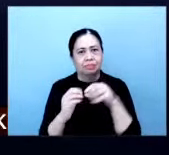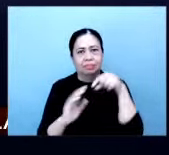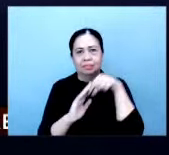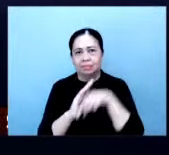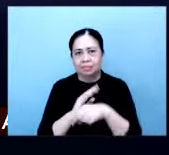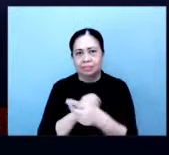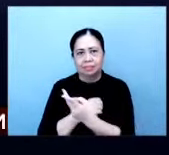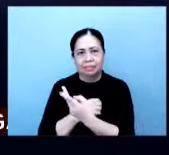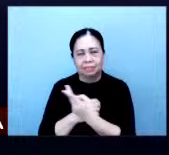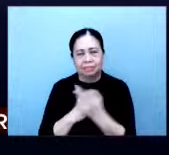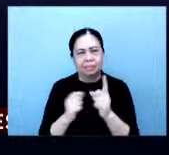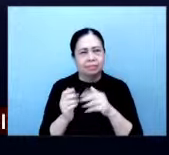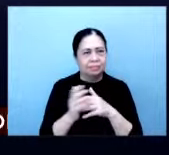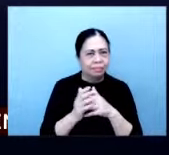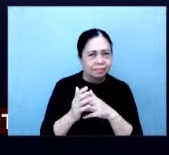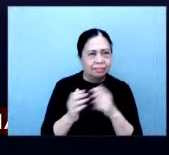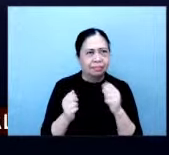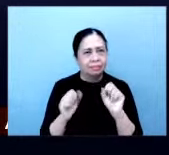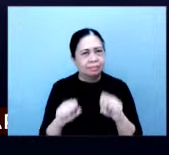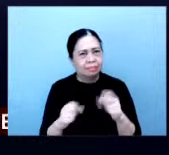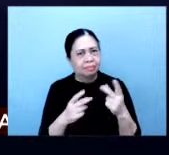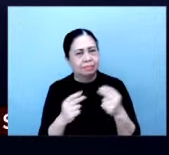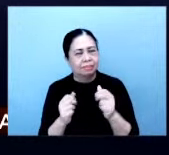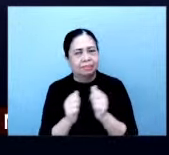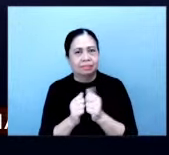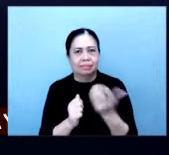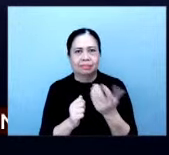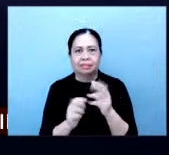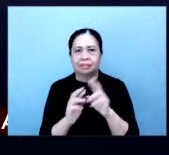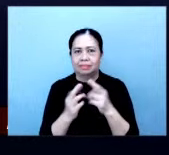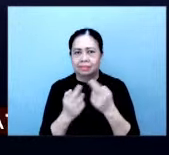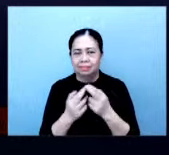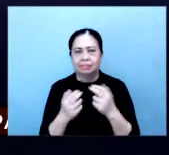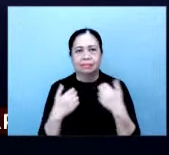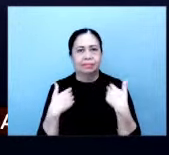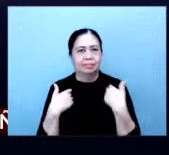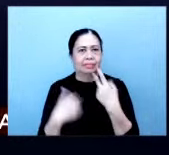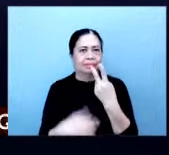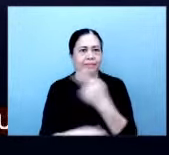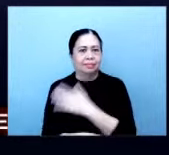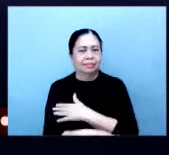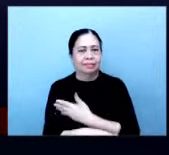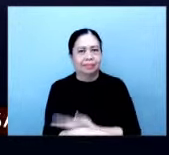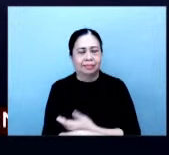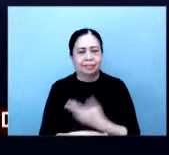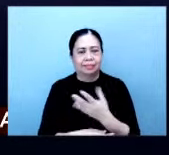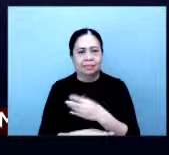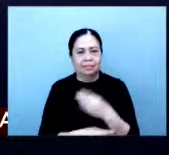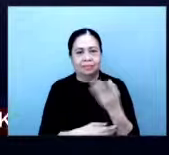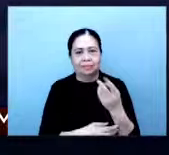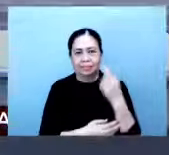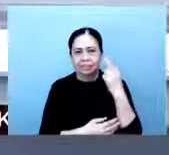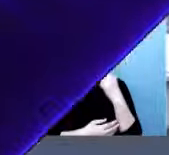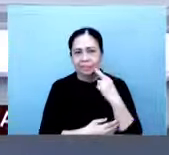kanilang kahinaan at kayang gawin sa kanilang relasyon may dalawa ng anak rana at